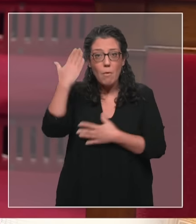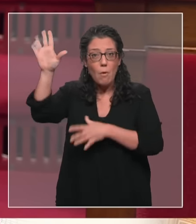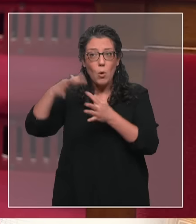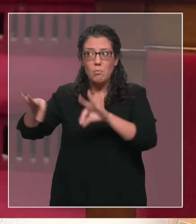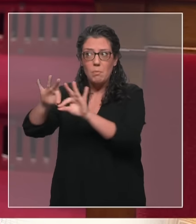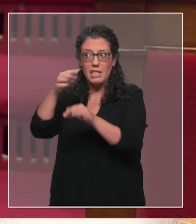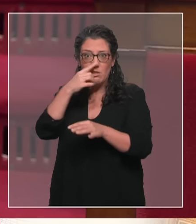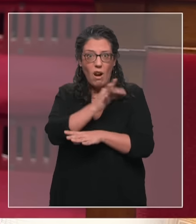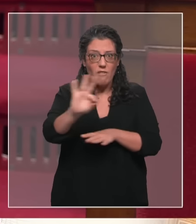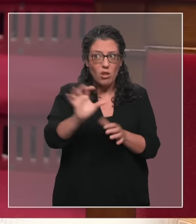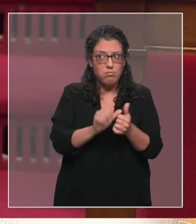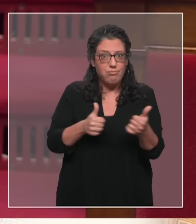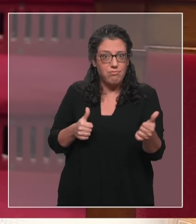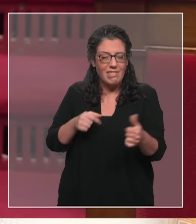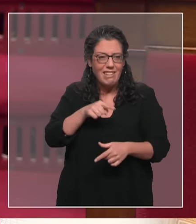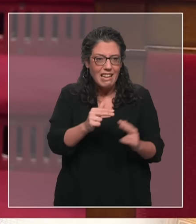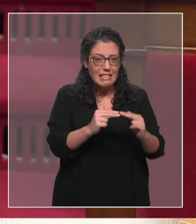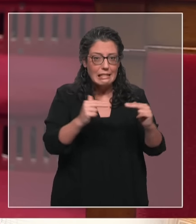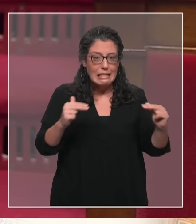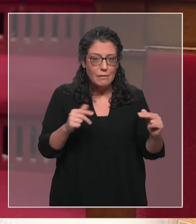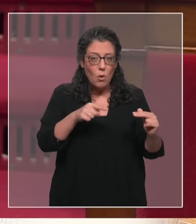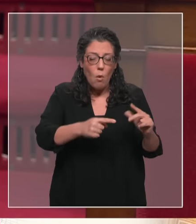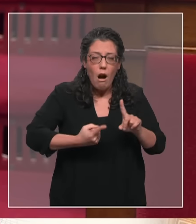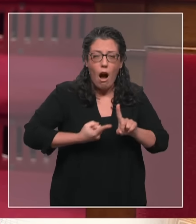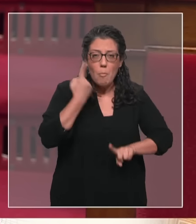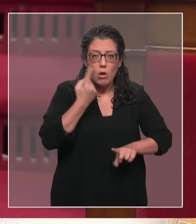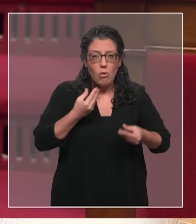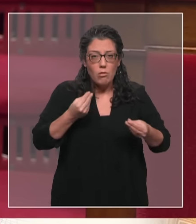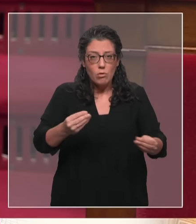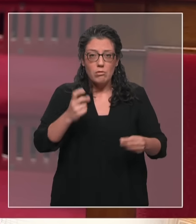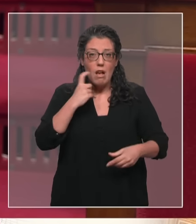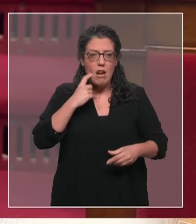est pourtant le niveau le plus déterminant pour l'avenir